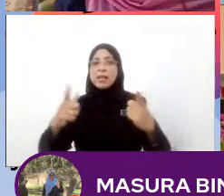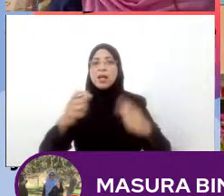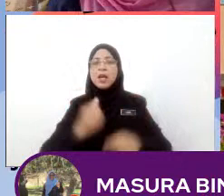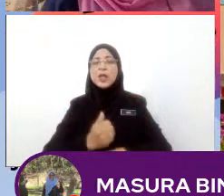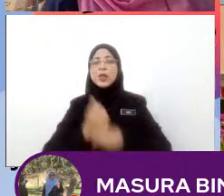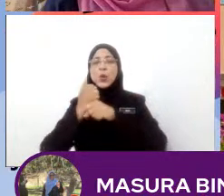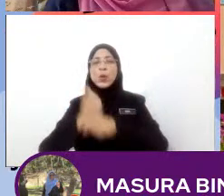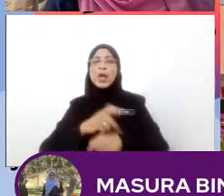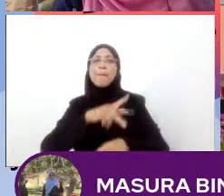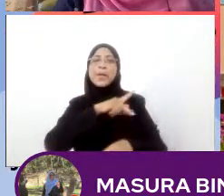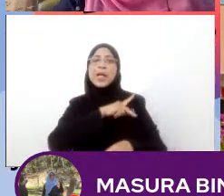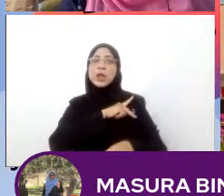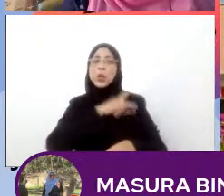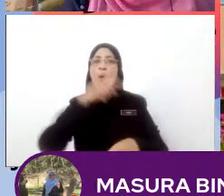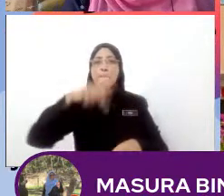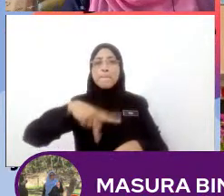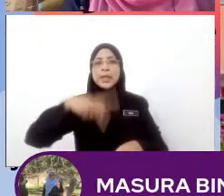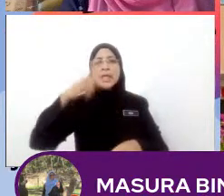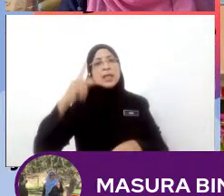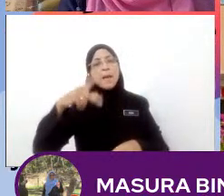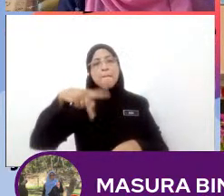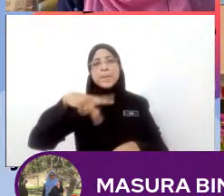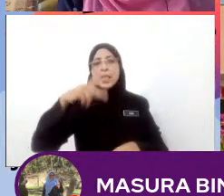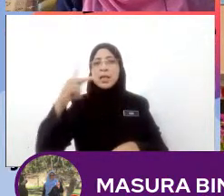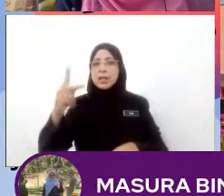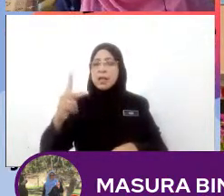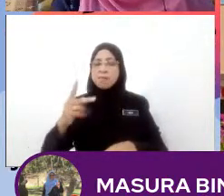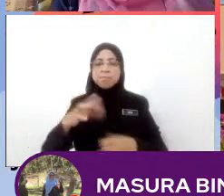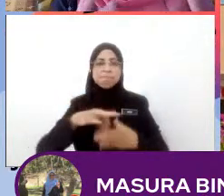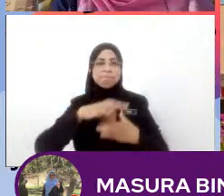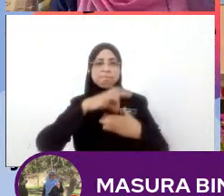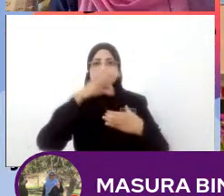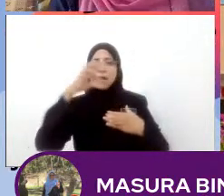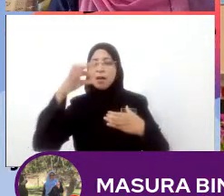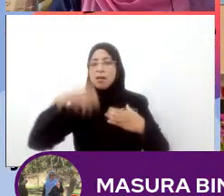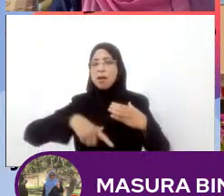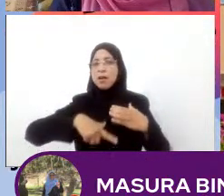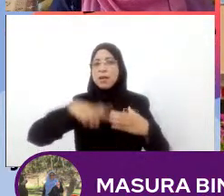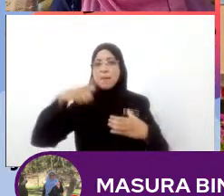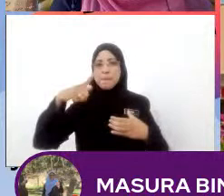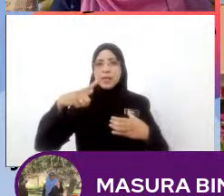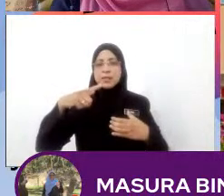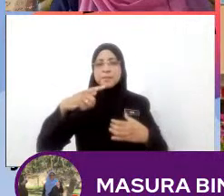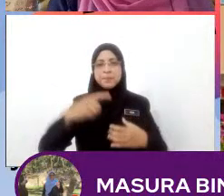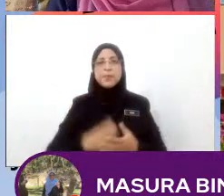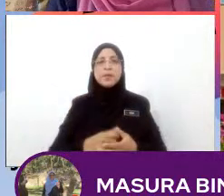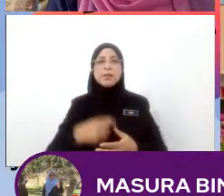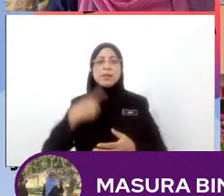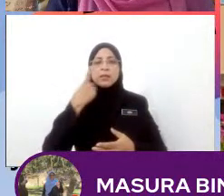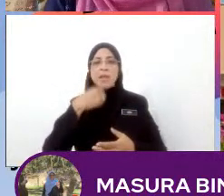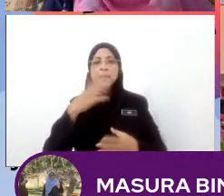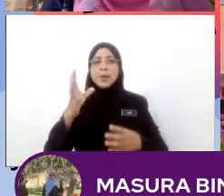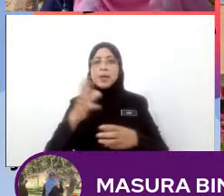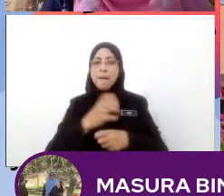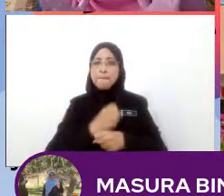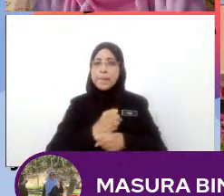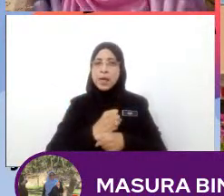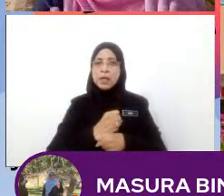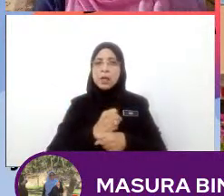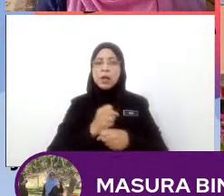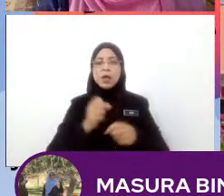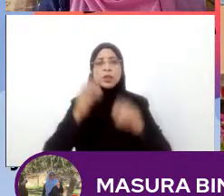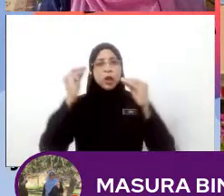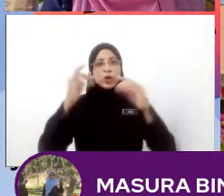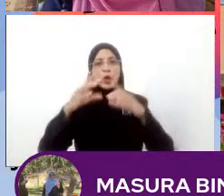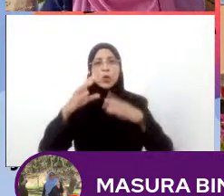Alhamdulillah dapat rakan sekerja yang baik pun sangat-sangat rezekilah. Saya cakap, memang saya cakap tahun ni, sekarang ni